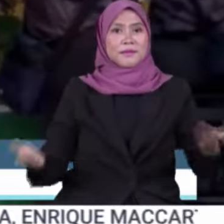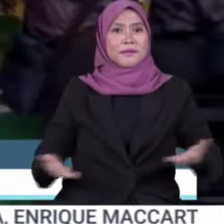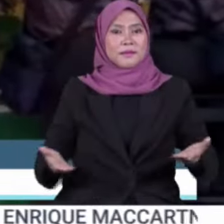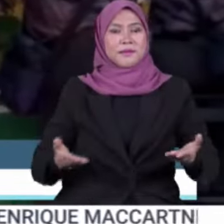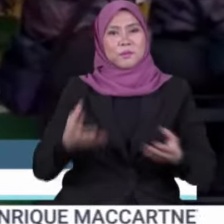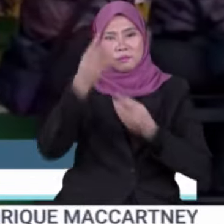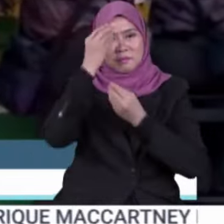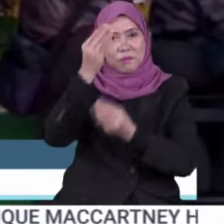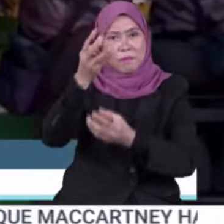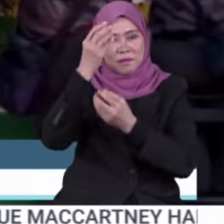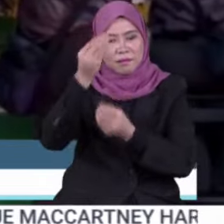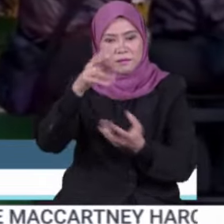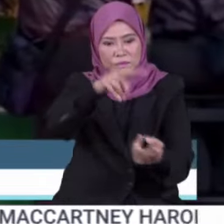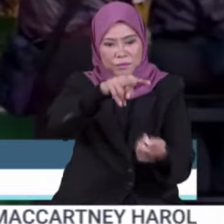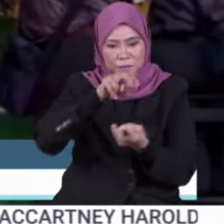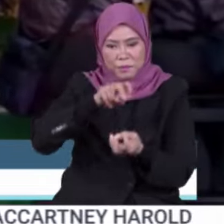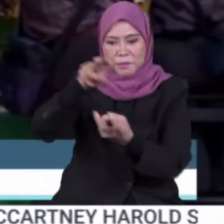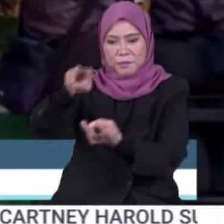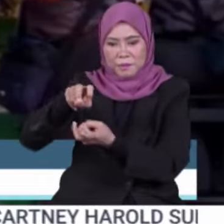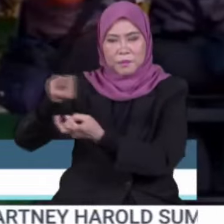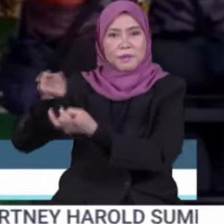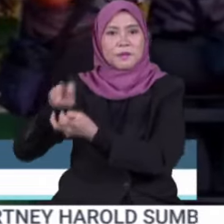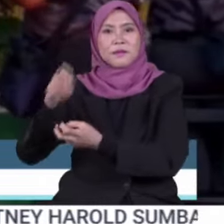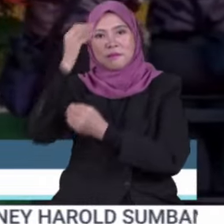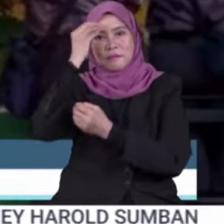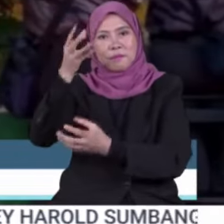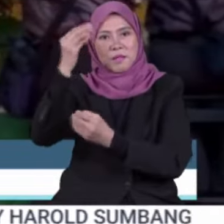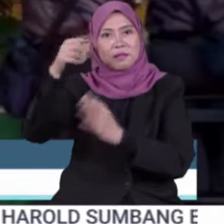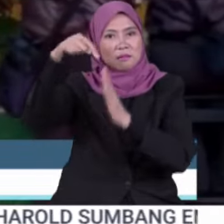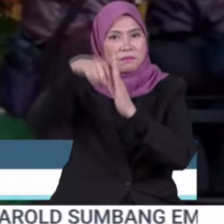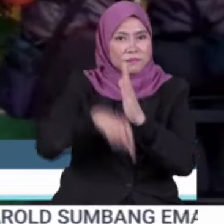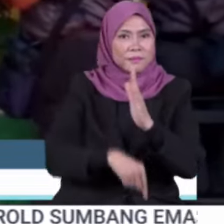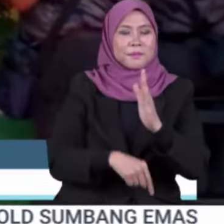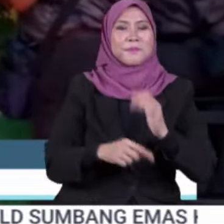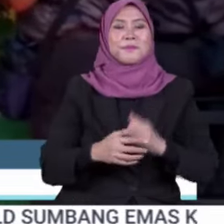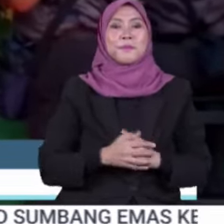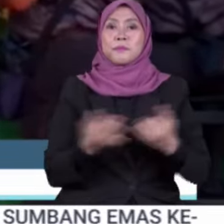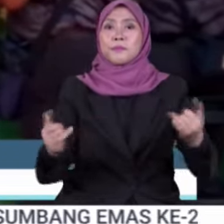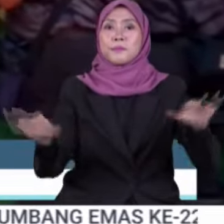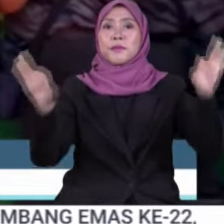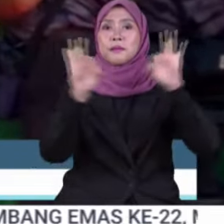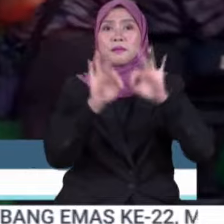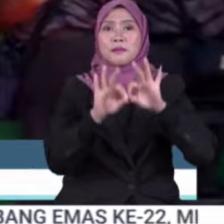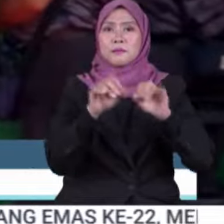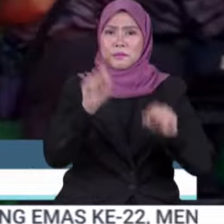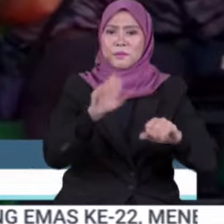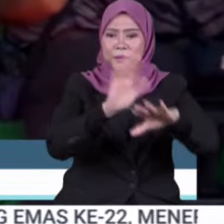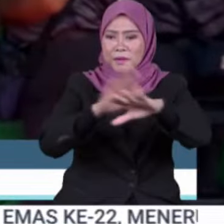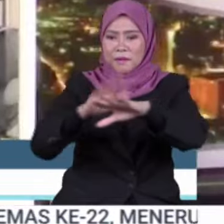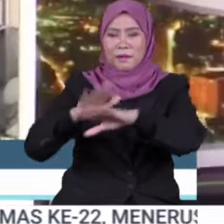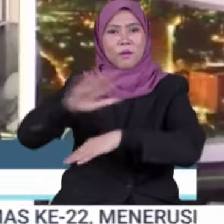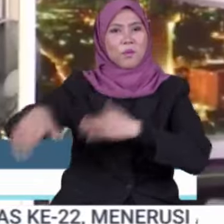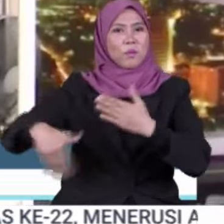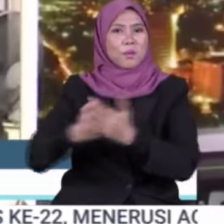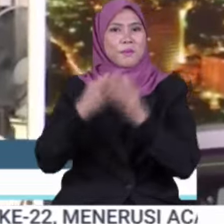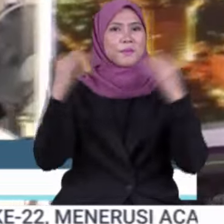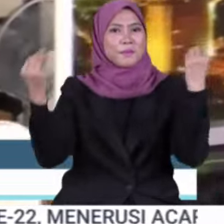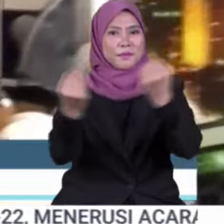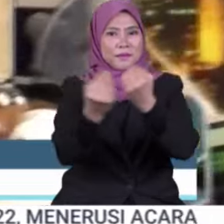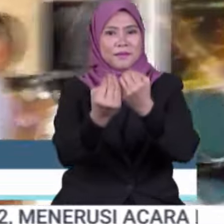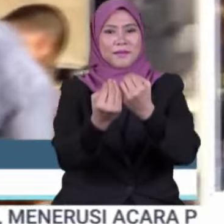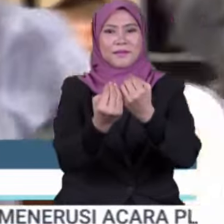mendapat maklumat-maklumat, untuk mengetahui informasi-informasi yang sebenar. Dan yang penting sekali, kita nak mengajak supaya masyarakat sekarang